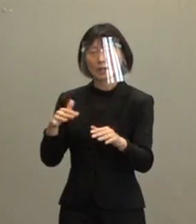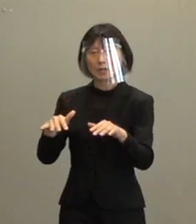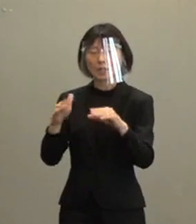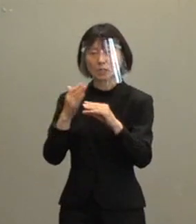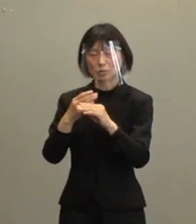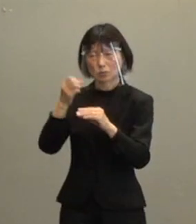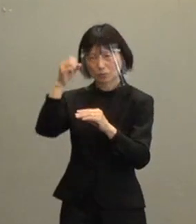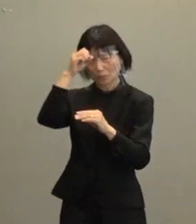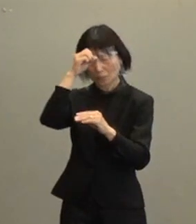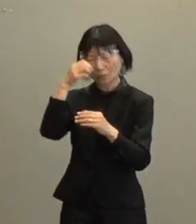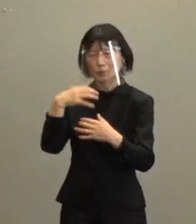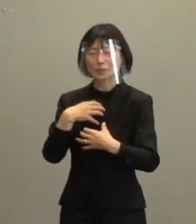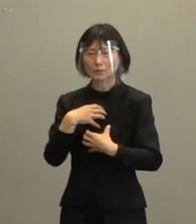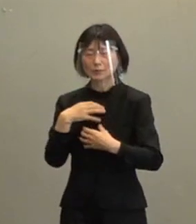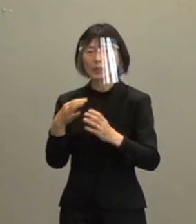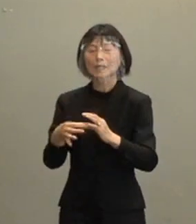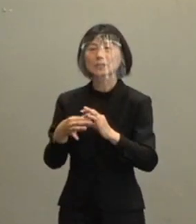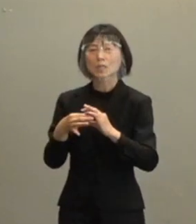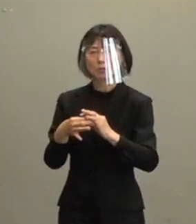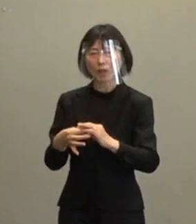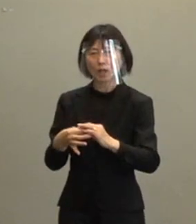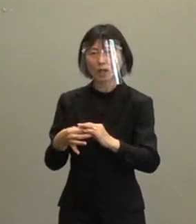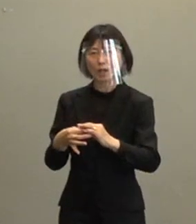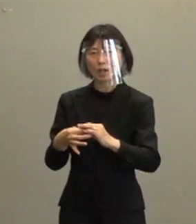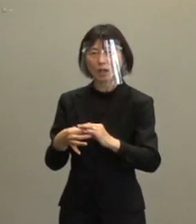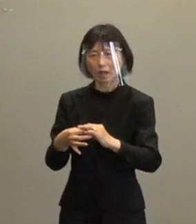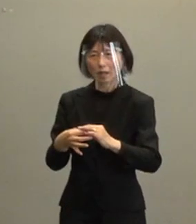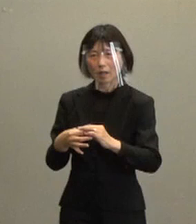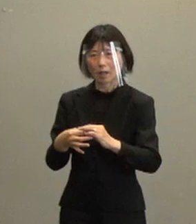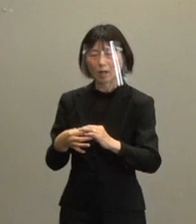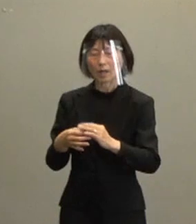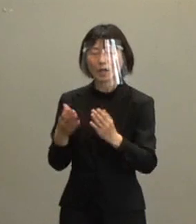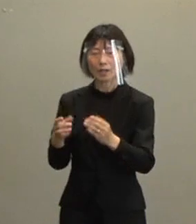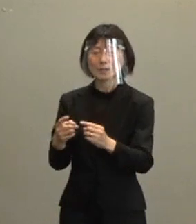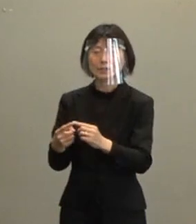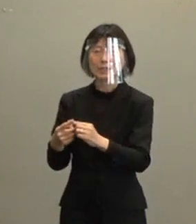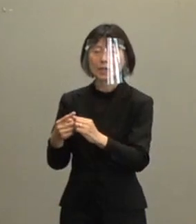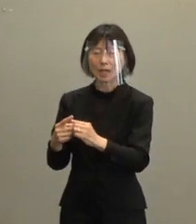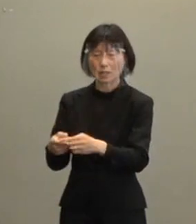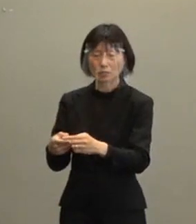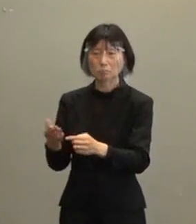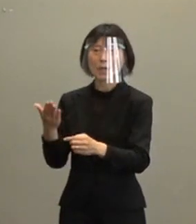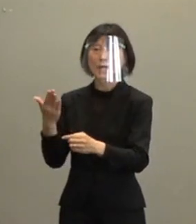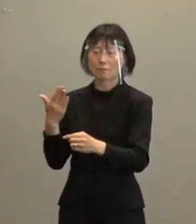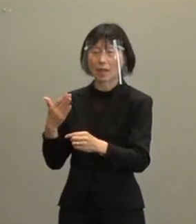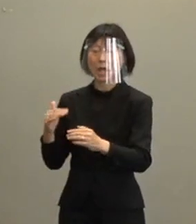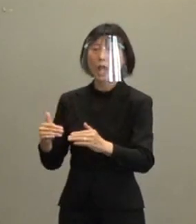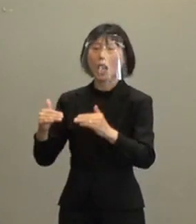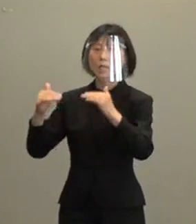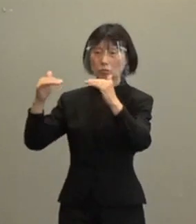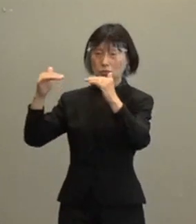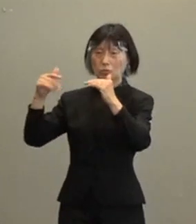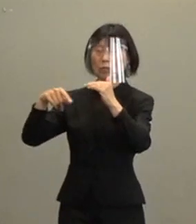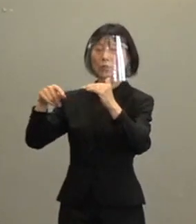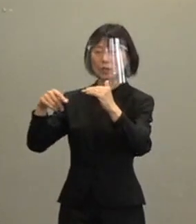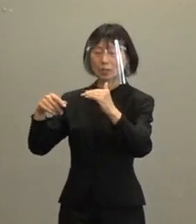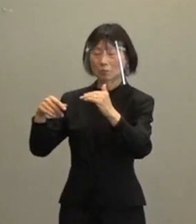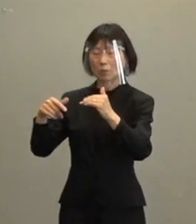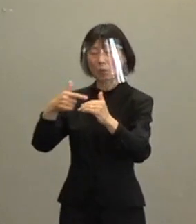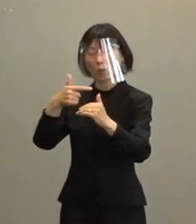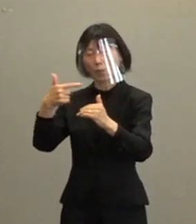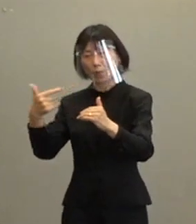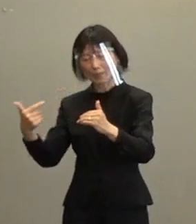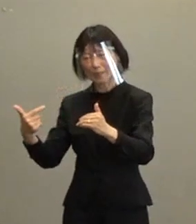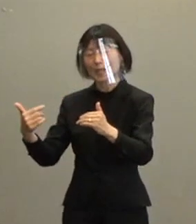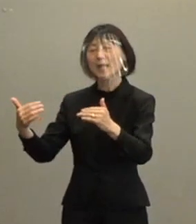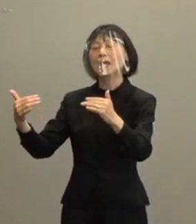リスクに関しては、その要は就学前は先ほど言ったとおり、発育の部分でも大きな影響があるということ